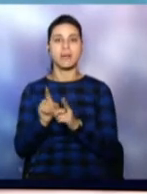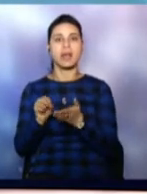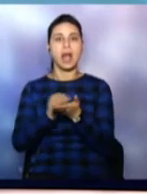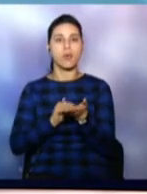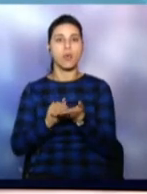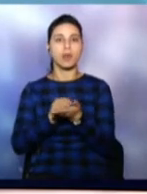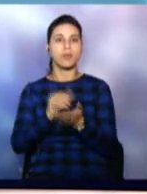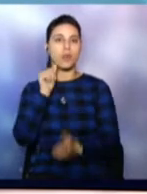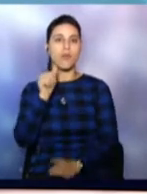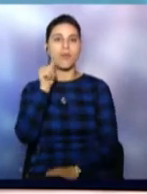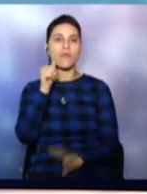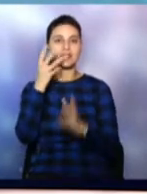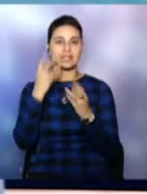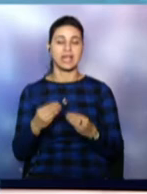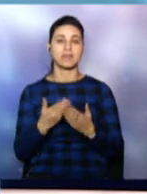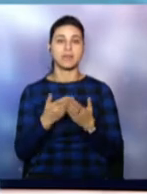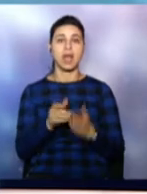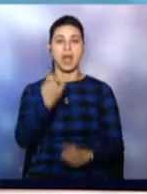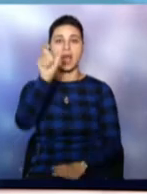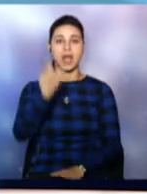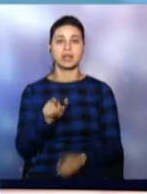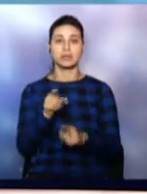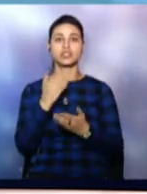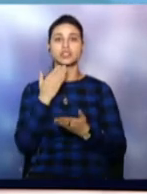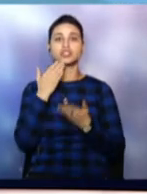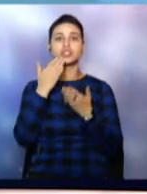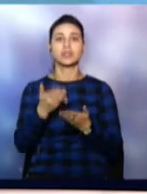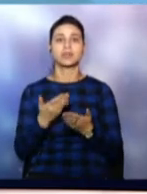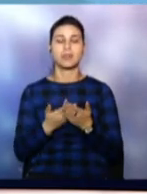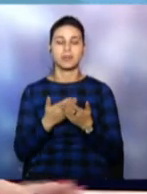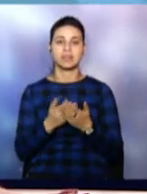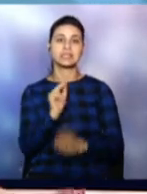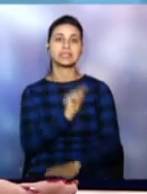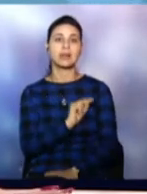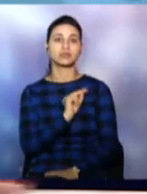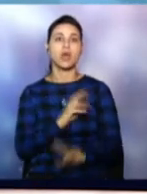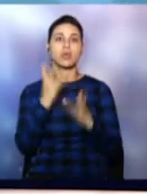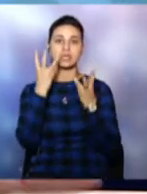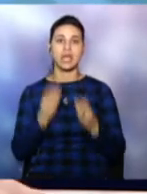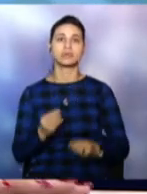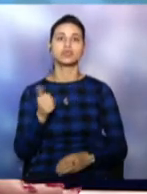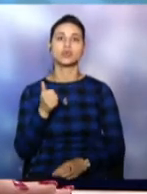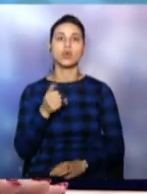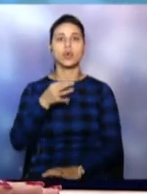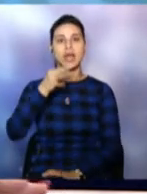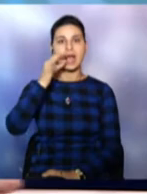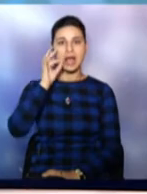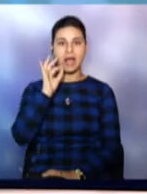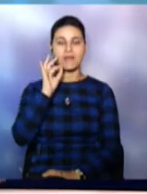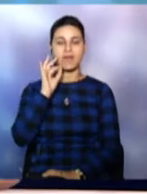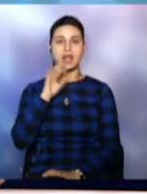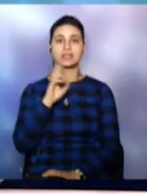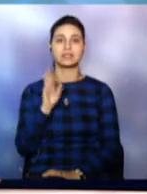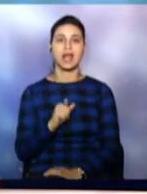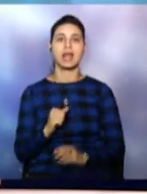ჩვენ თქვა ამ ადამიანებს შევეკითხებით, არა, სამუშაო დღეებში როგორ იღებენ ყავას